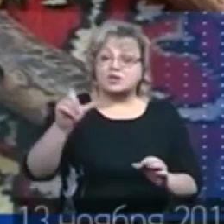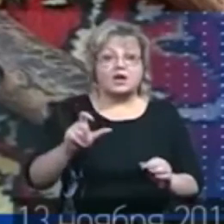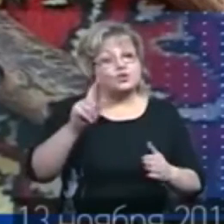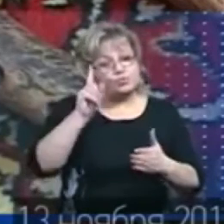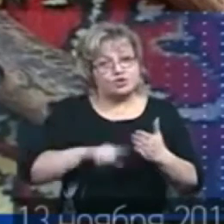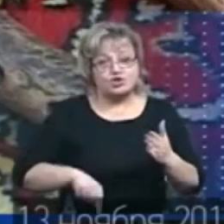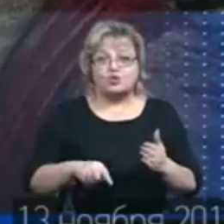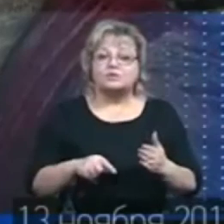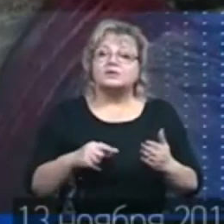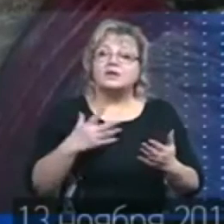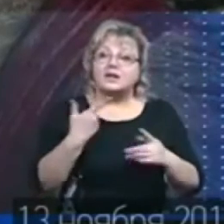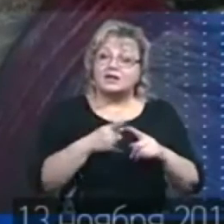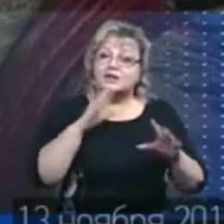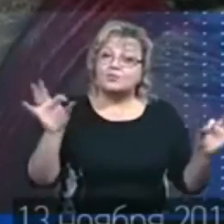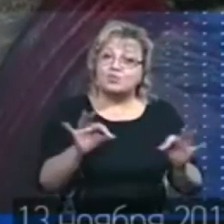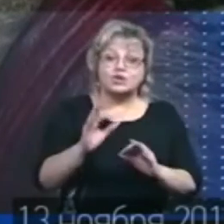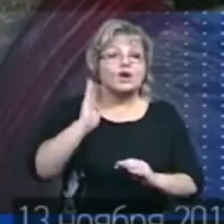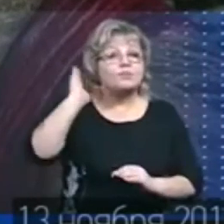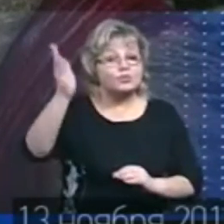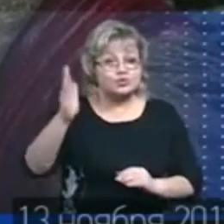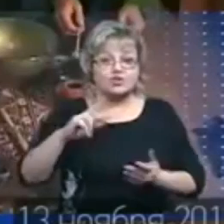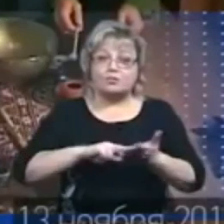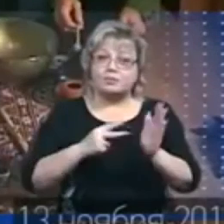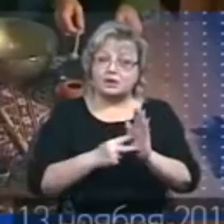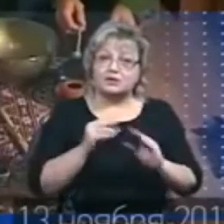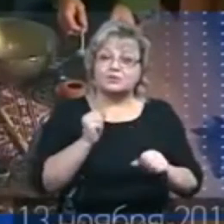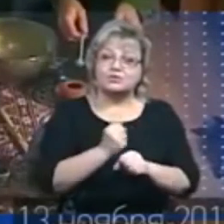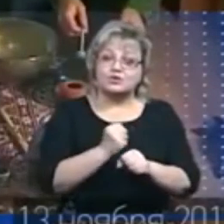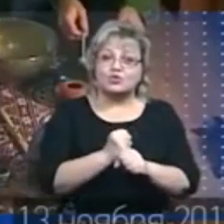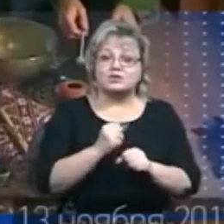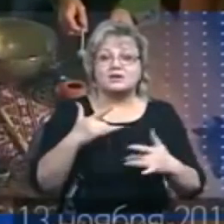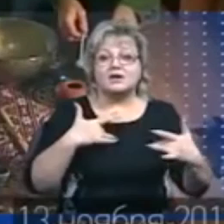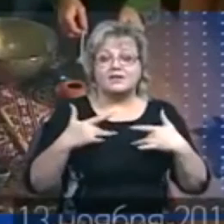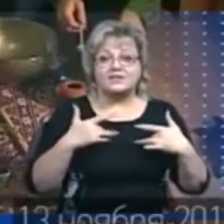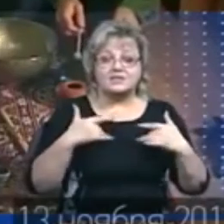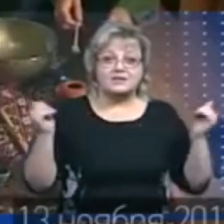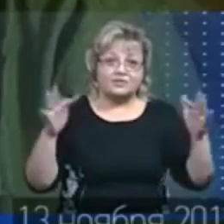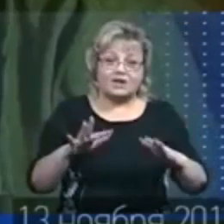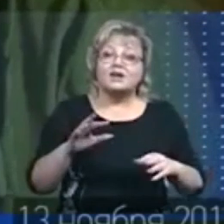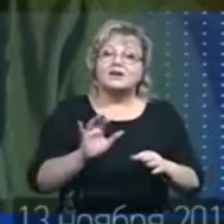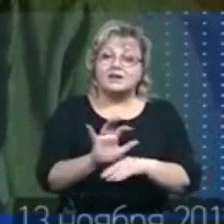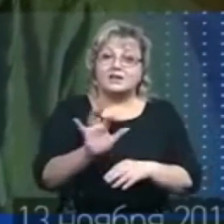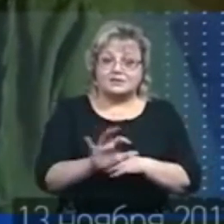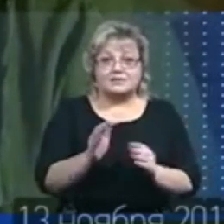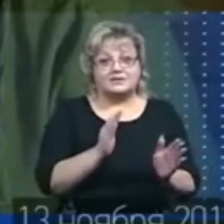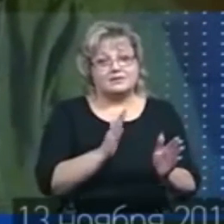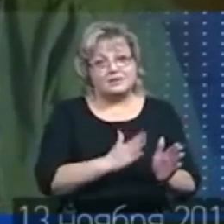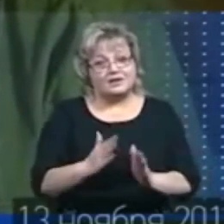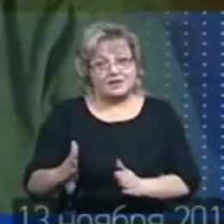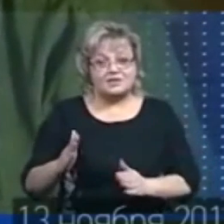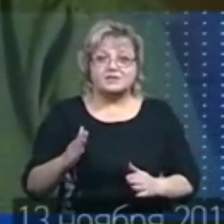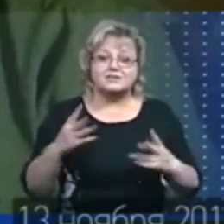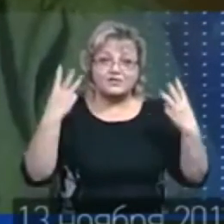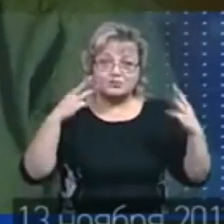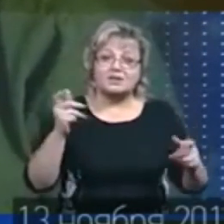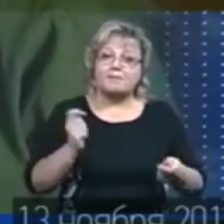Музыкант убежден, за этнической музыкой будущее. В планах устроить в Ростове большой этнофестиваль и наладить производство современных